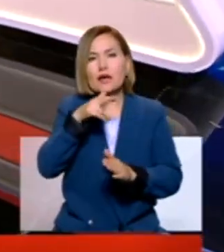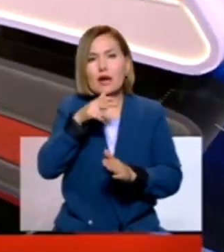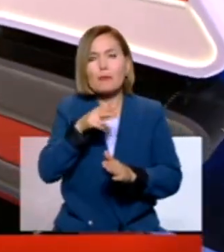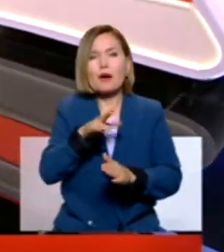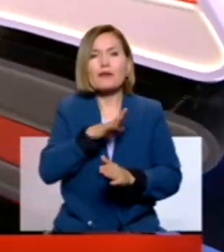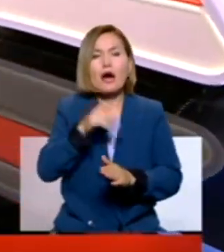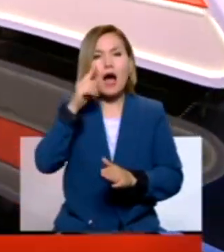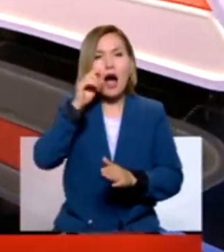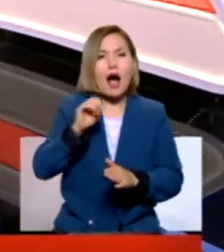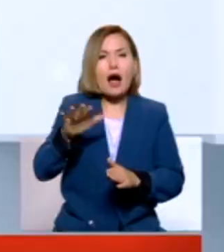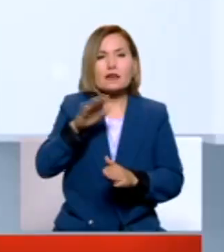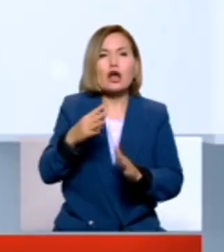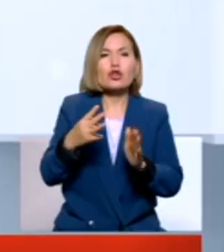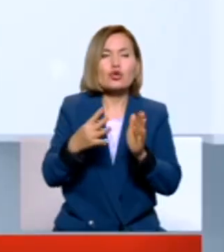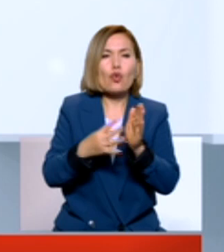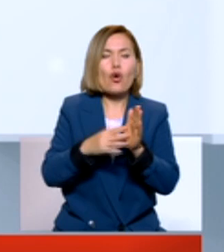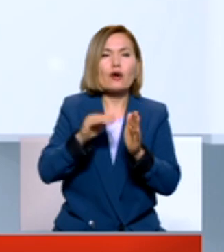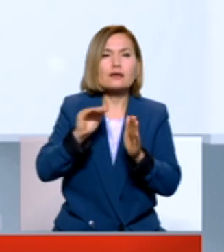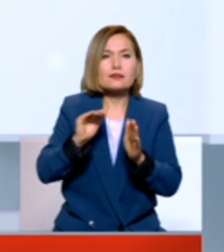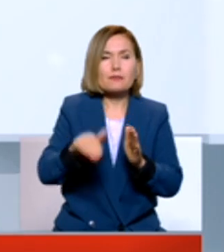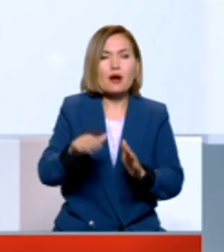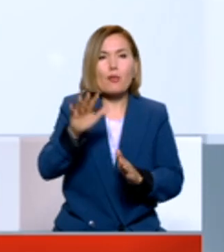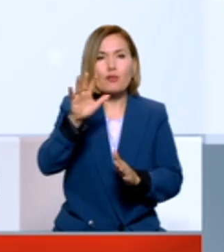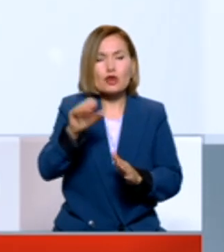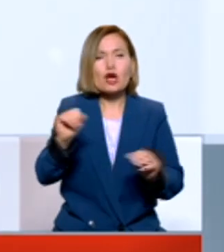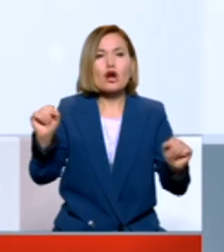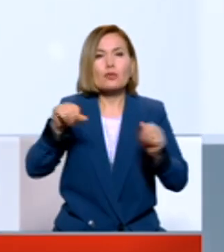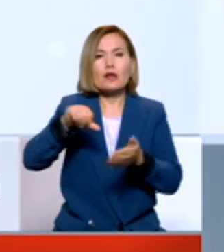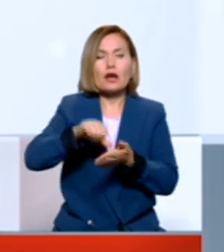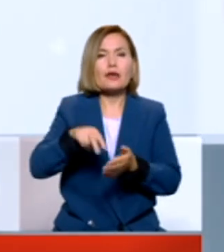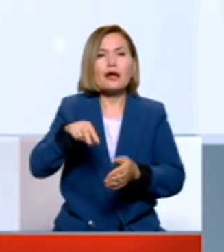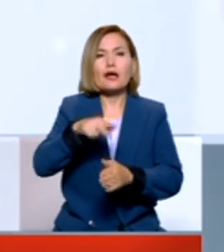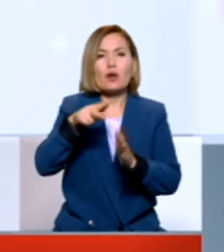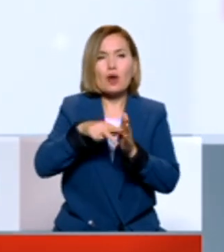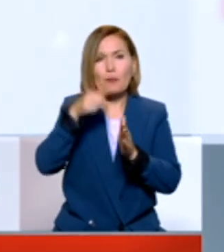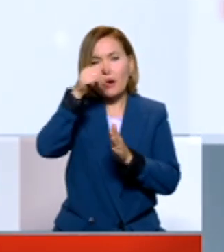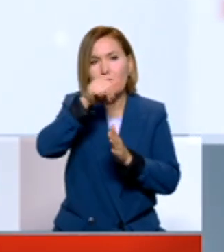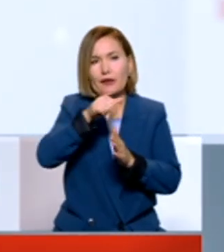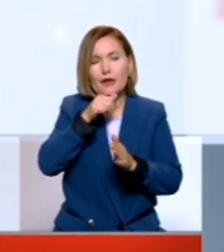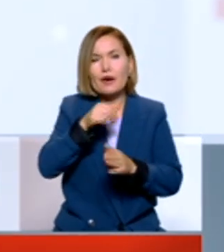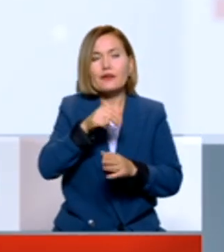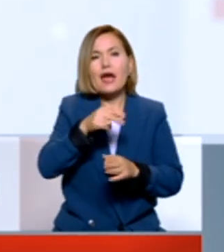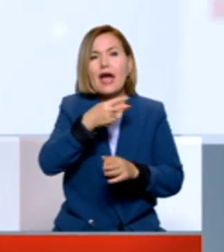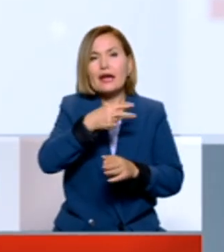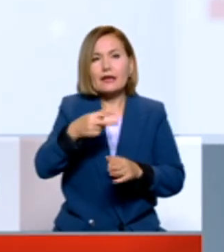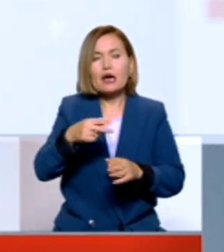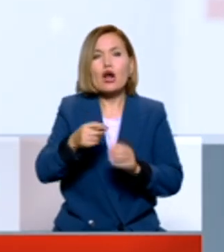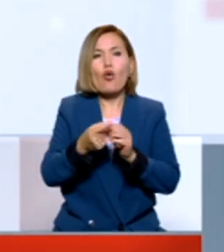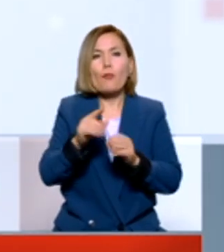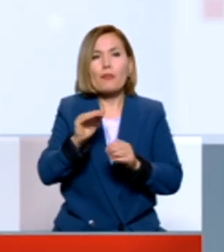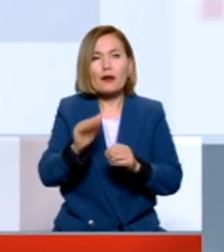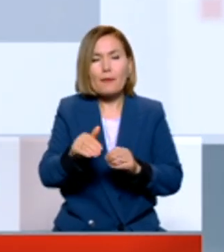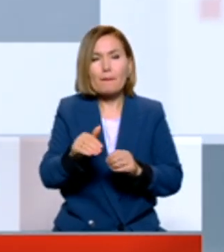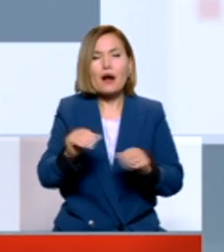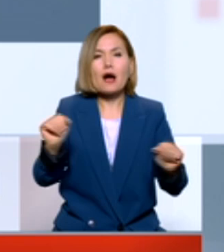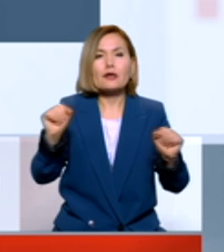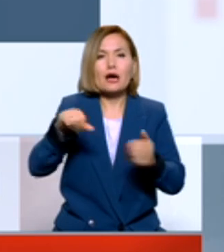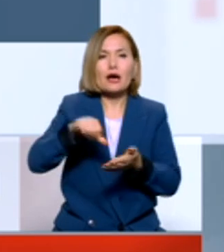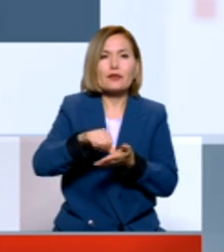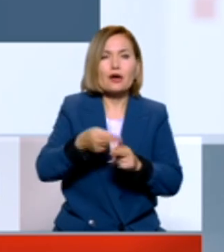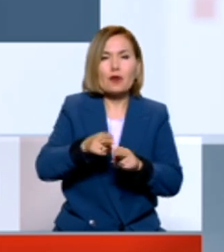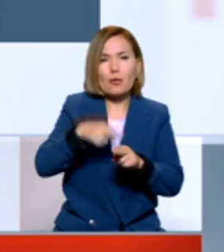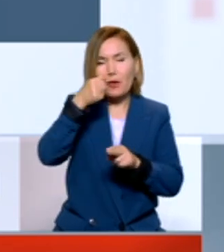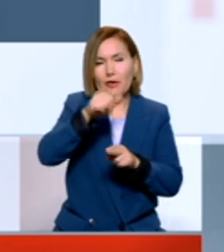болған Азиадада 9,5 мың спортшы бақ сынаған. 2018 жылғы Индонезиядағы додаға 11 мыңнан аса атлет қатысты.